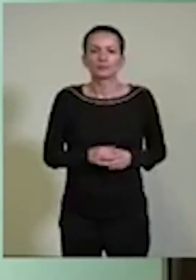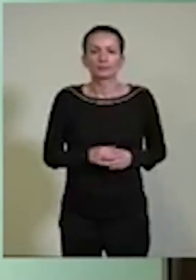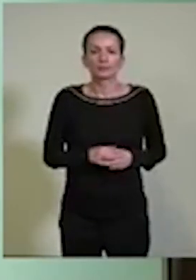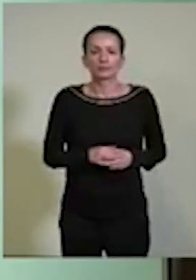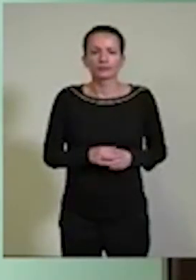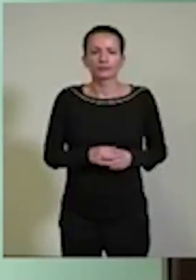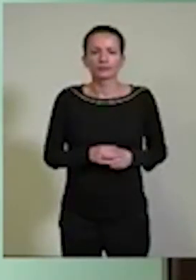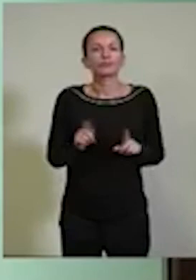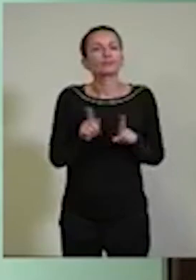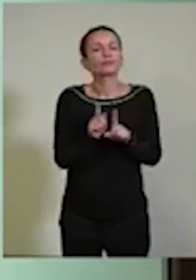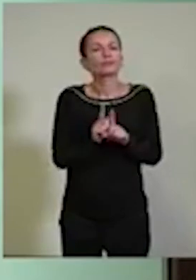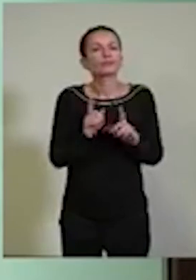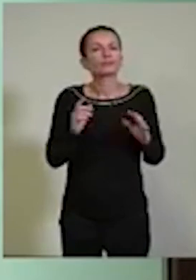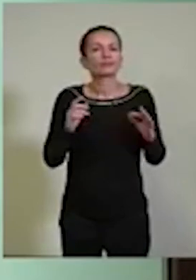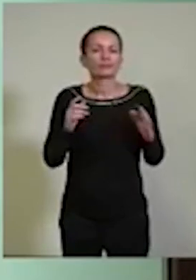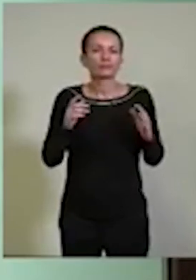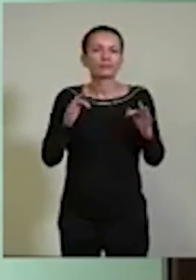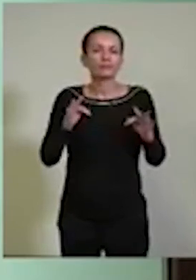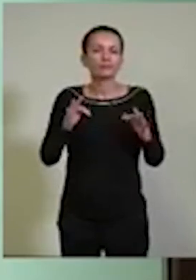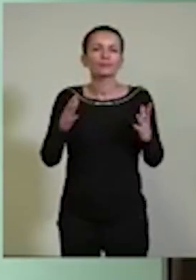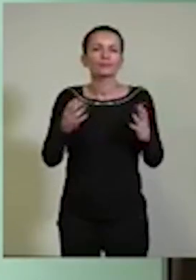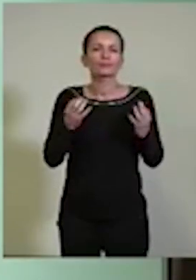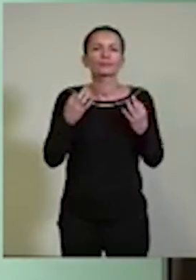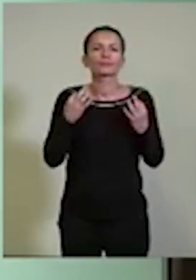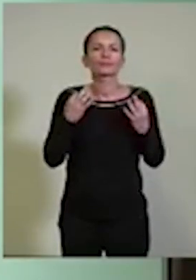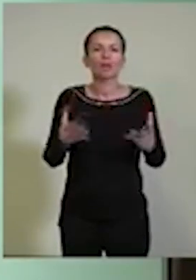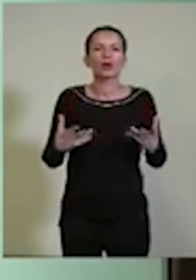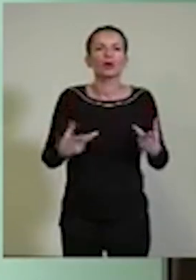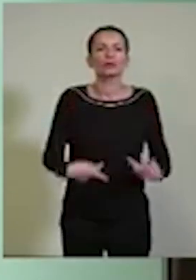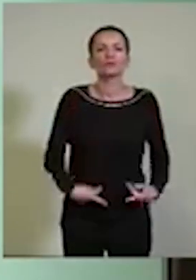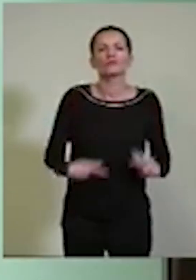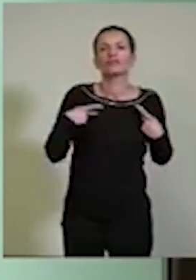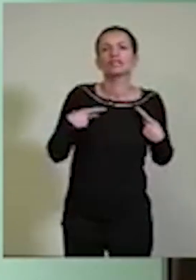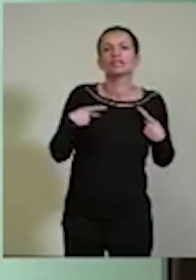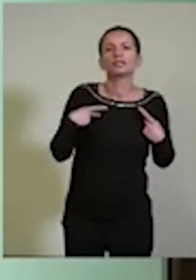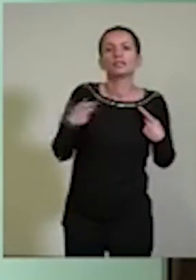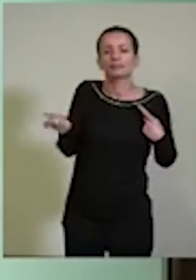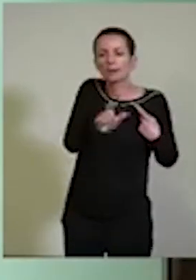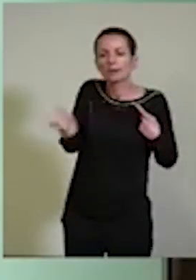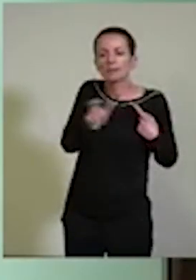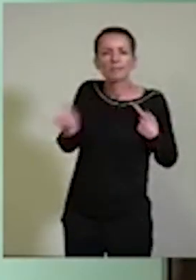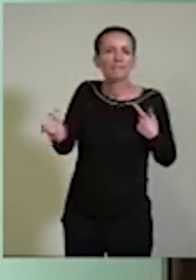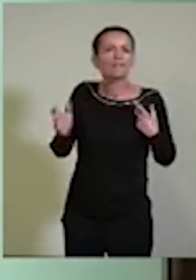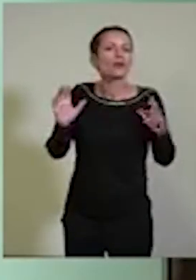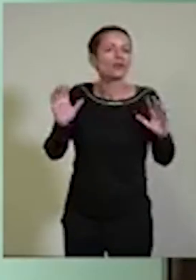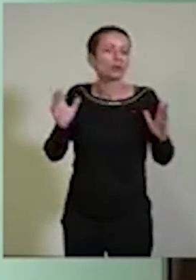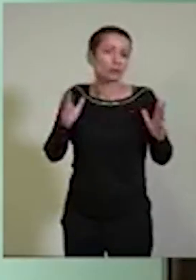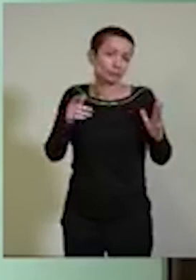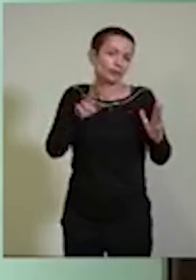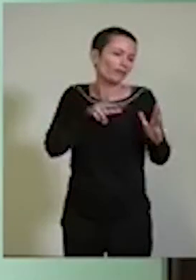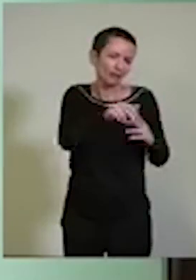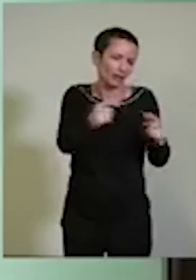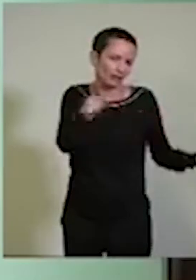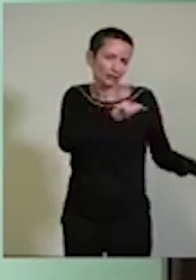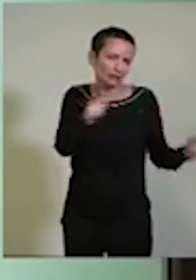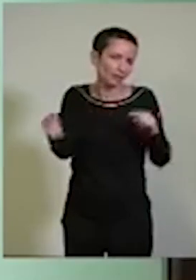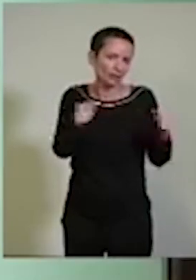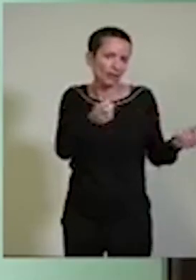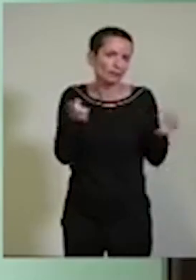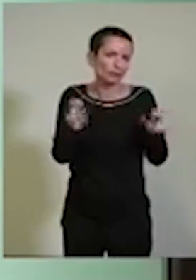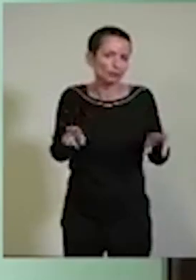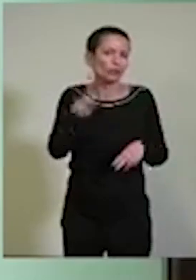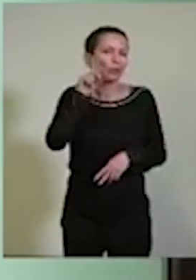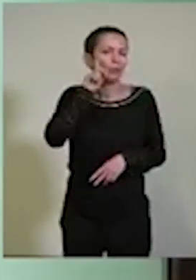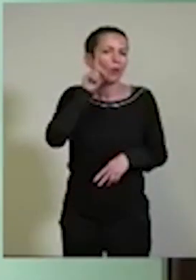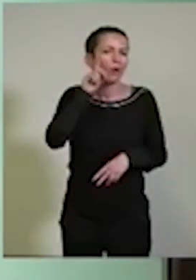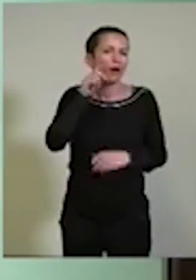Ensuite, il y a aussi la question de l'articulation des temps de vie en facilitant notamment, alors ça va faire débat aussi, parce qu'il y a, j'ai